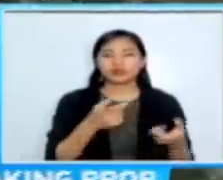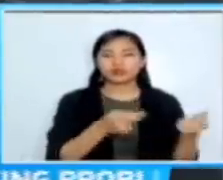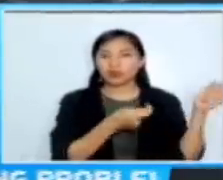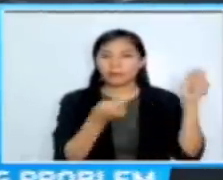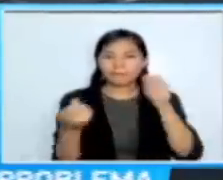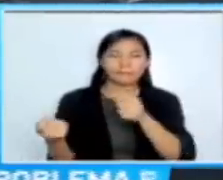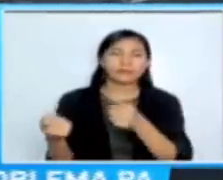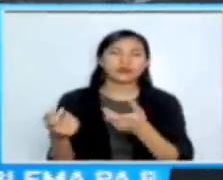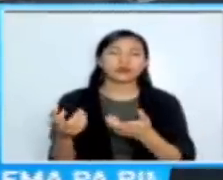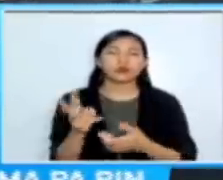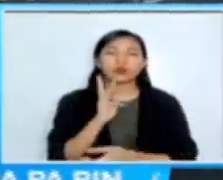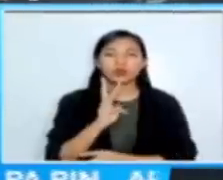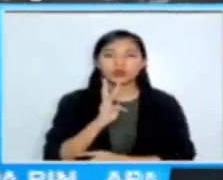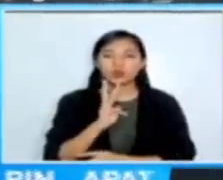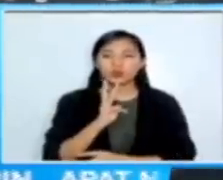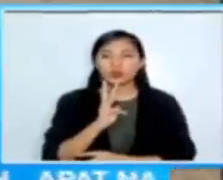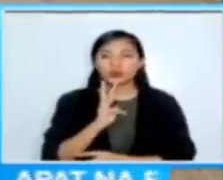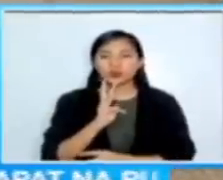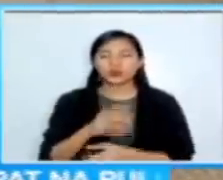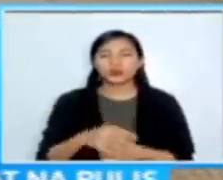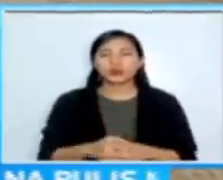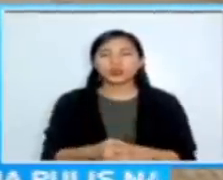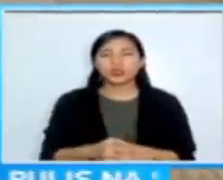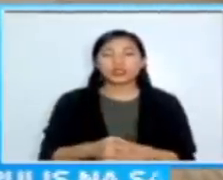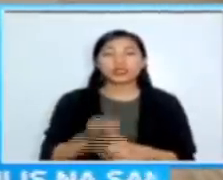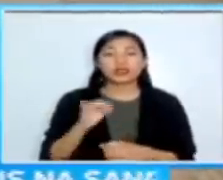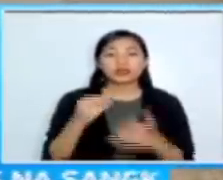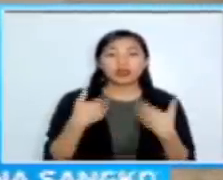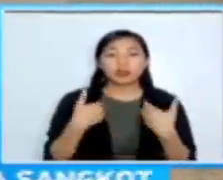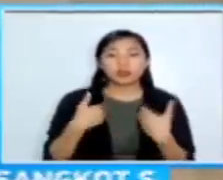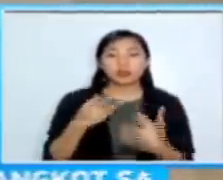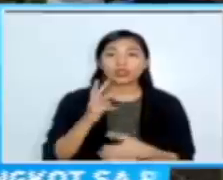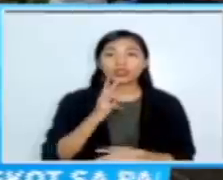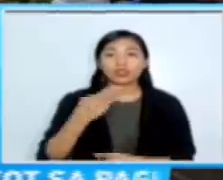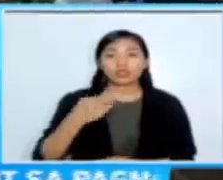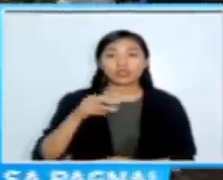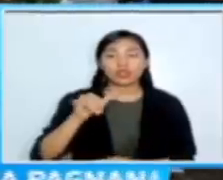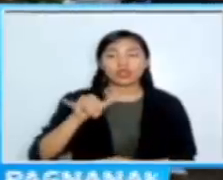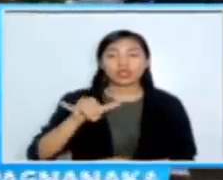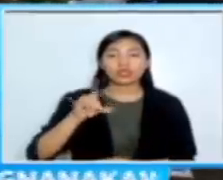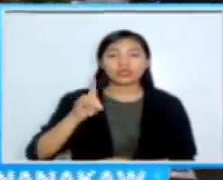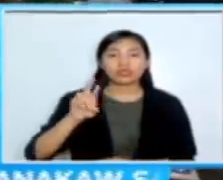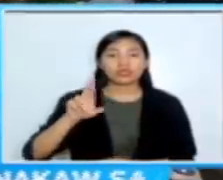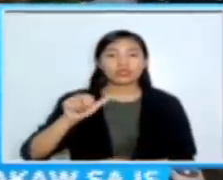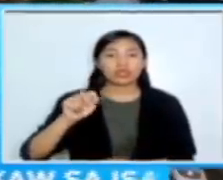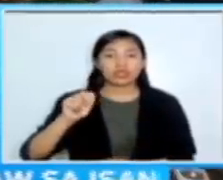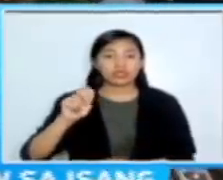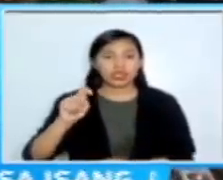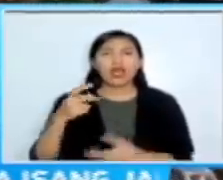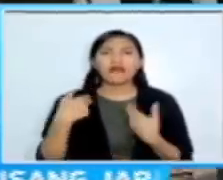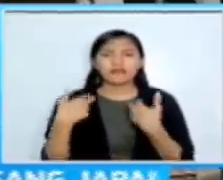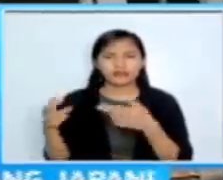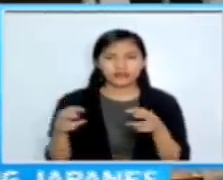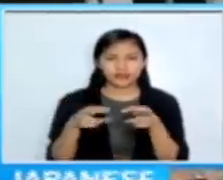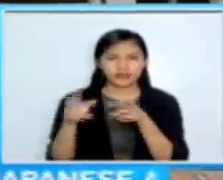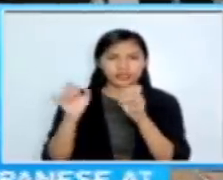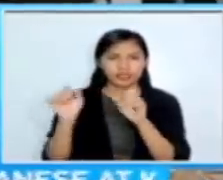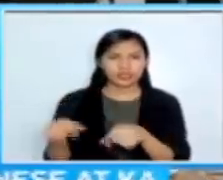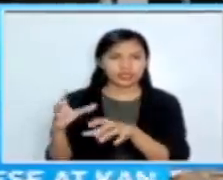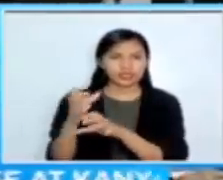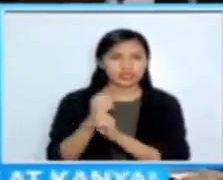malalagyan na namin ng mga water hydrants. Kasi may mga ilog naman po kaming pwedeng pagkuhaan. Okay. Aside from that,